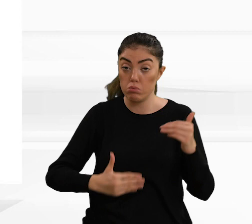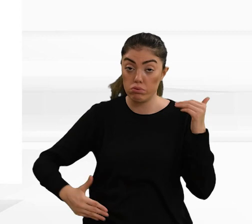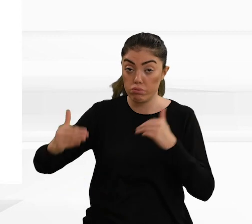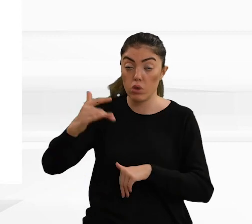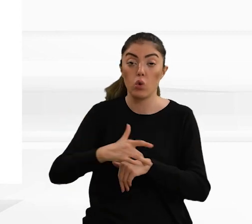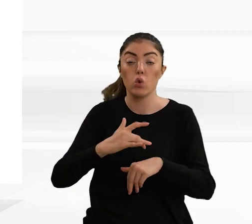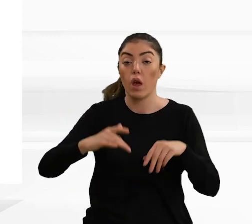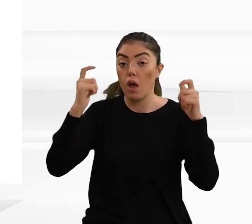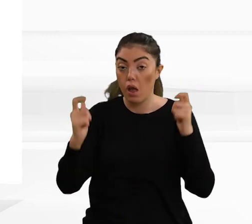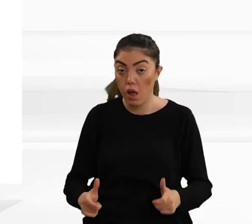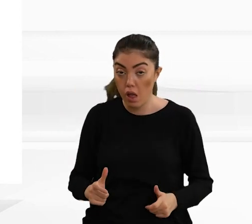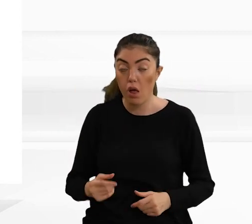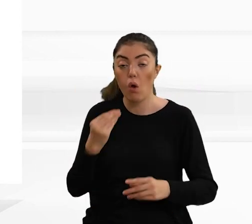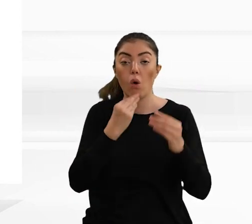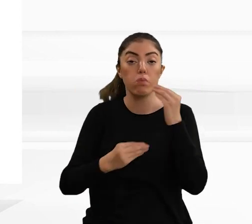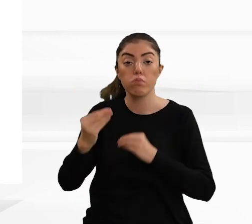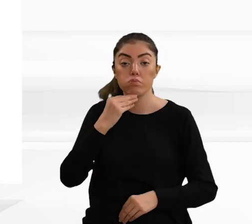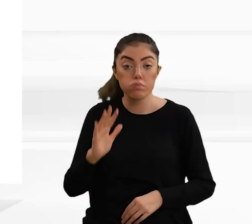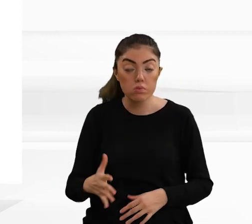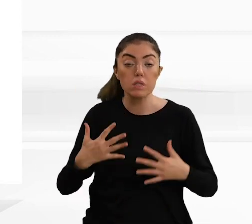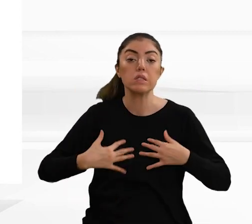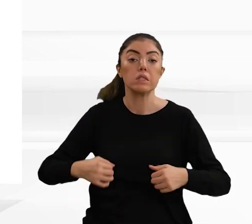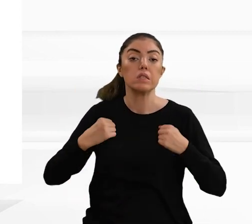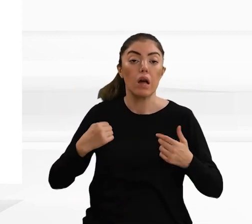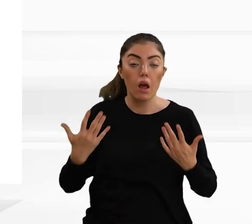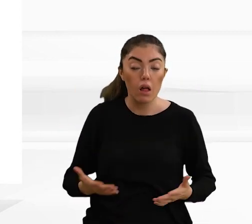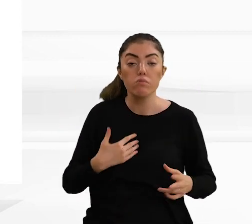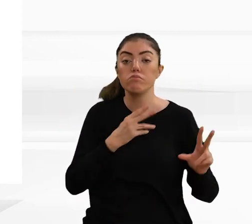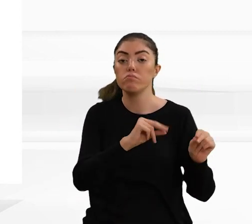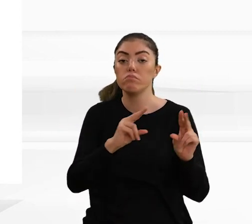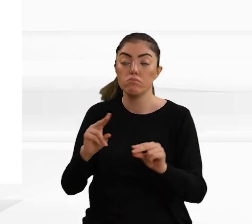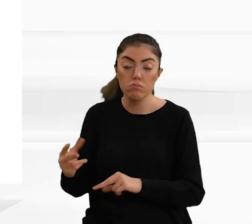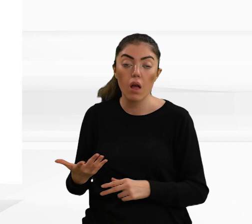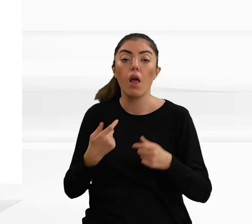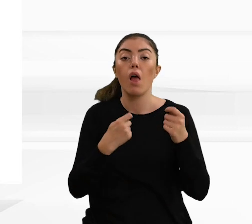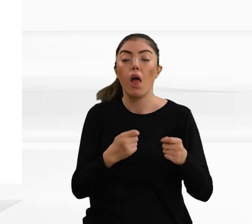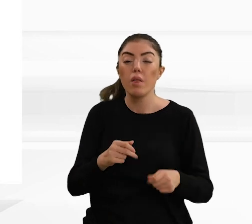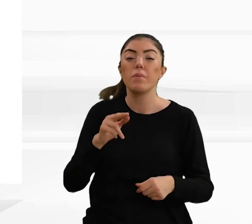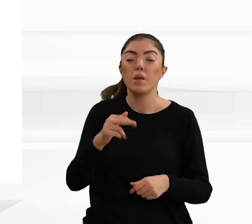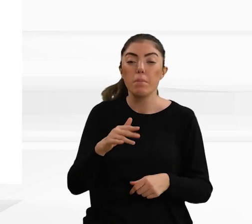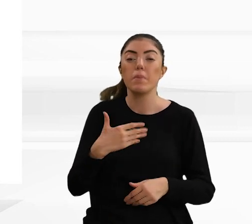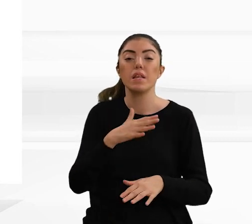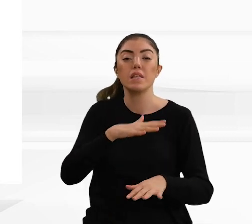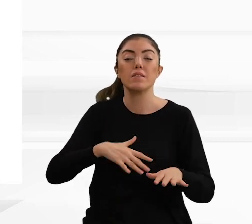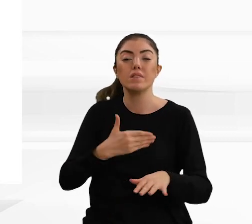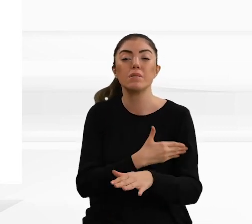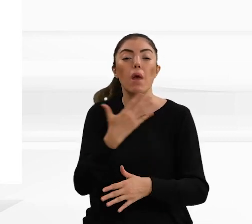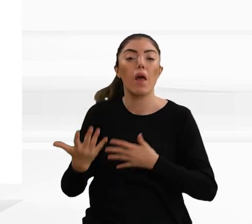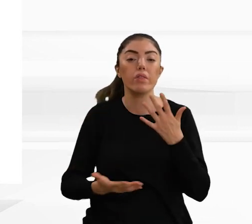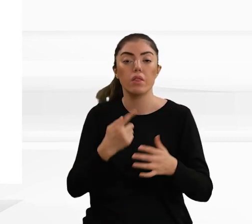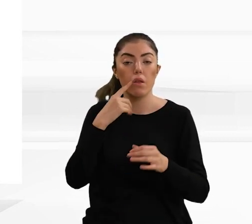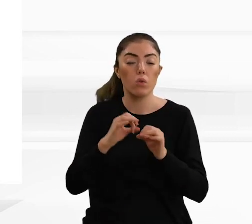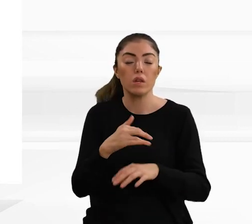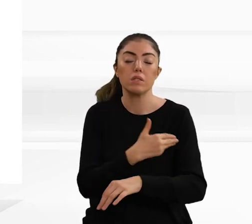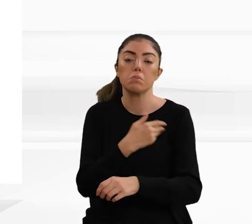yüksek olduğu ülkelerde beslenme sağlık barınma ve eğitim gibi hizmetlere duyulan ihtiyaç